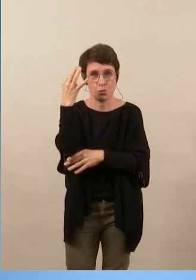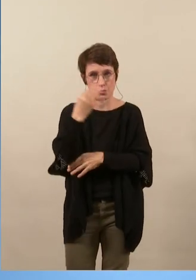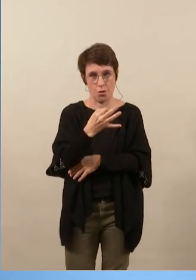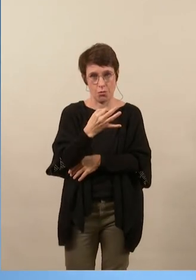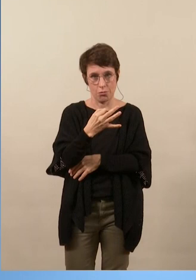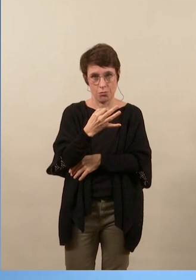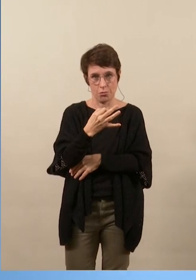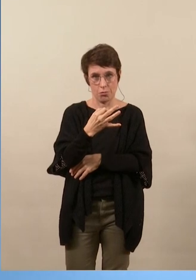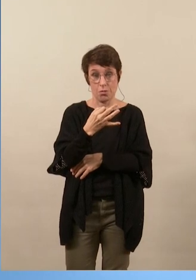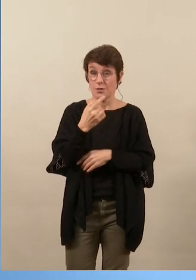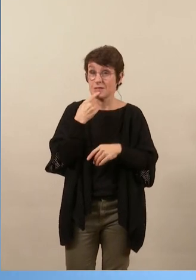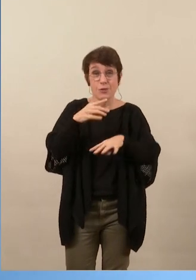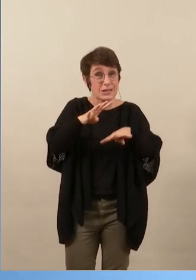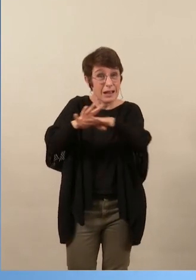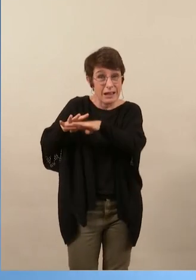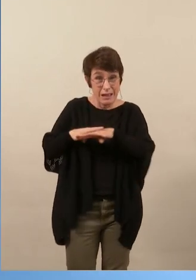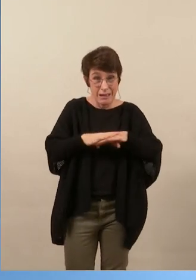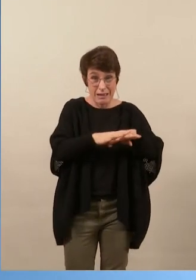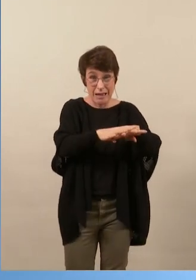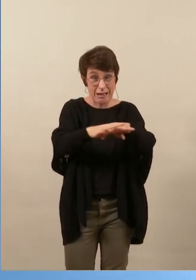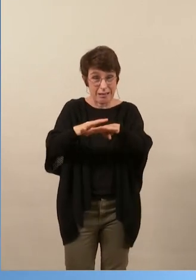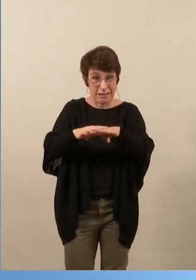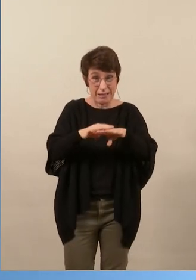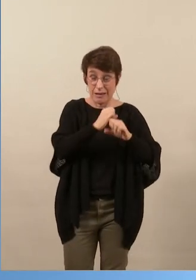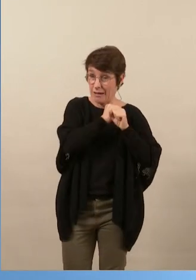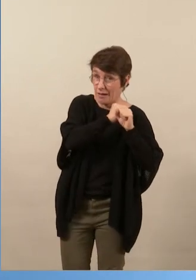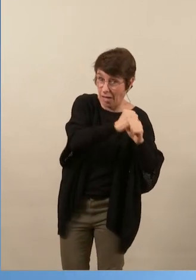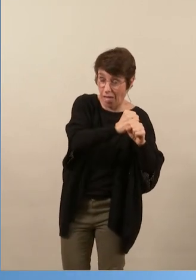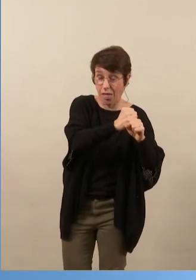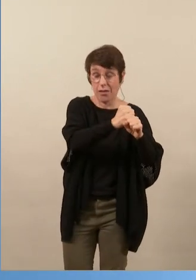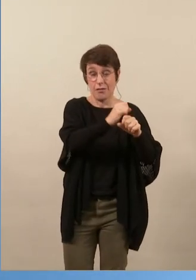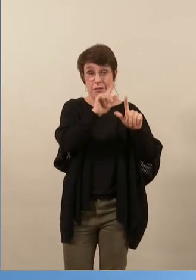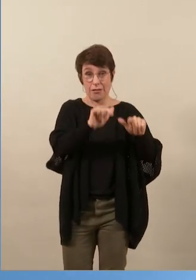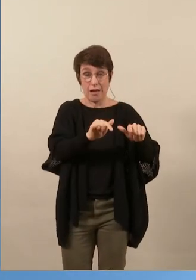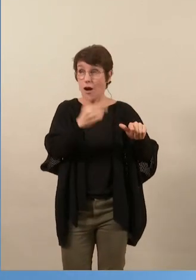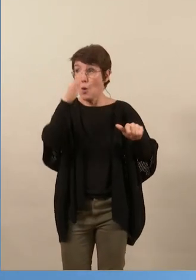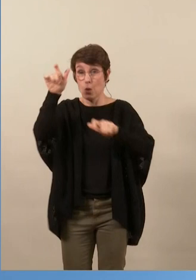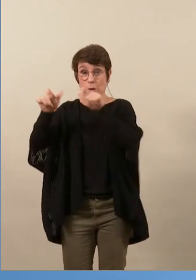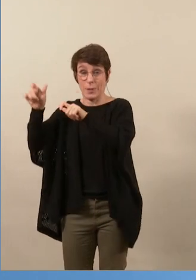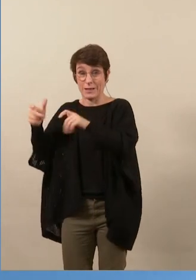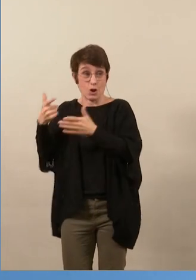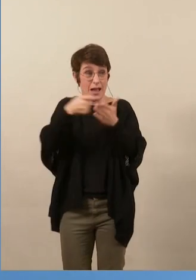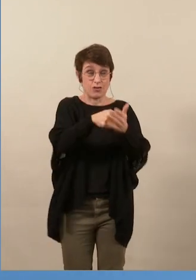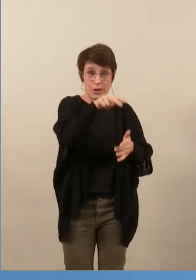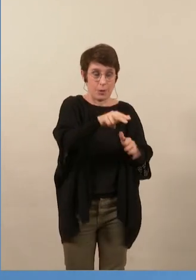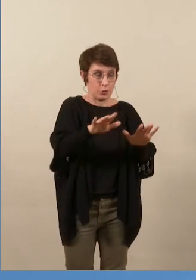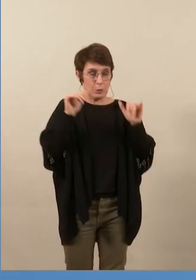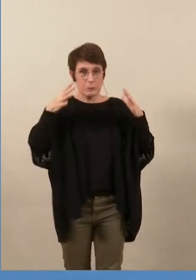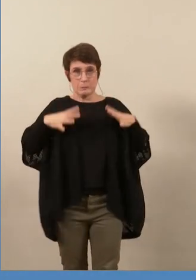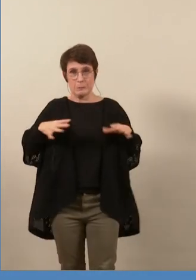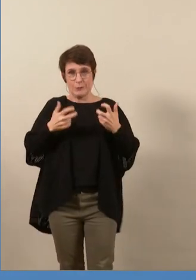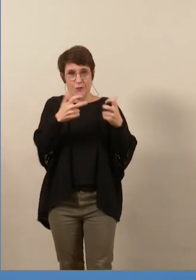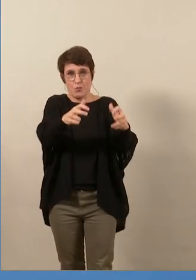quartiers sont des naases assignant les habitants à résidence où plus personne ne veut habiter et surtout pas